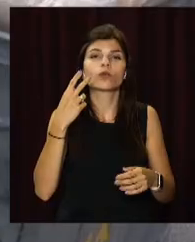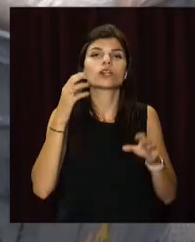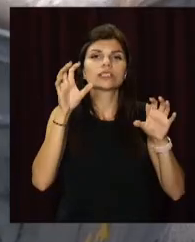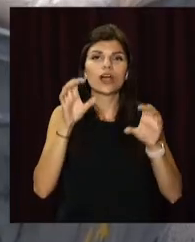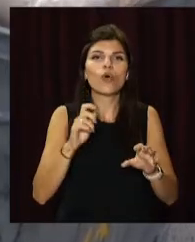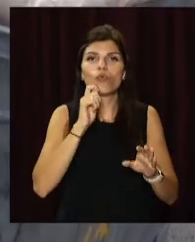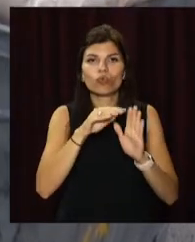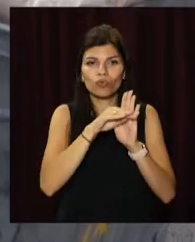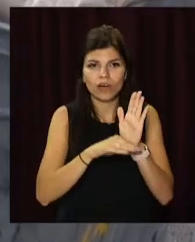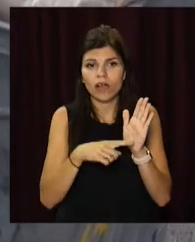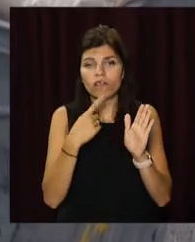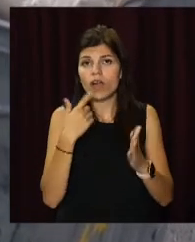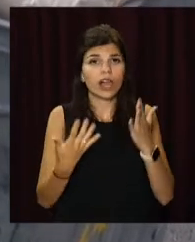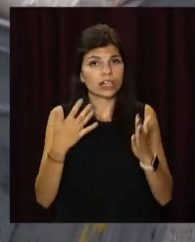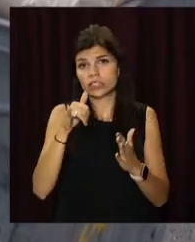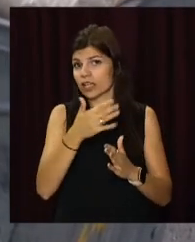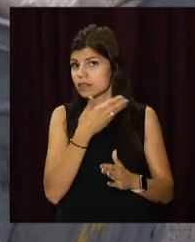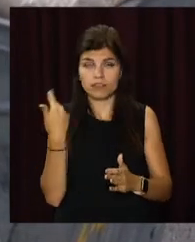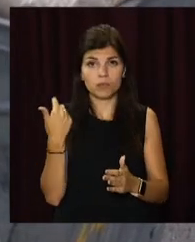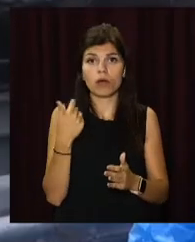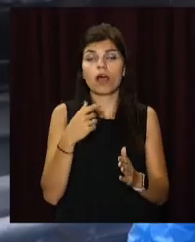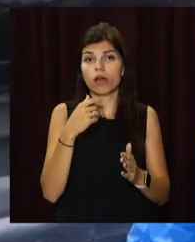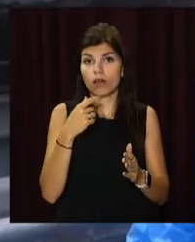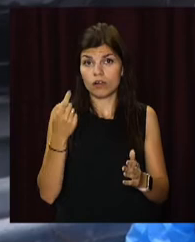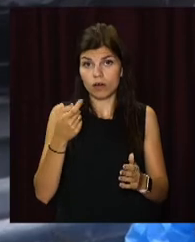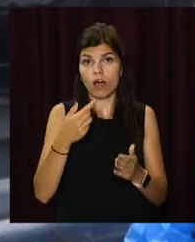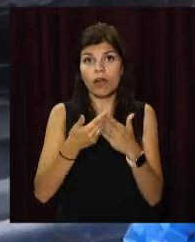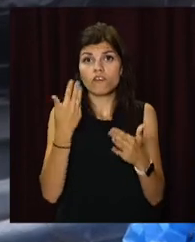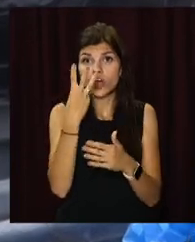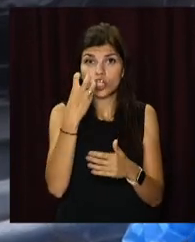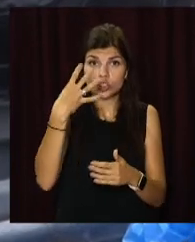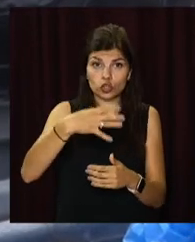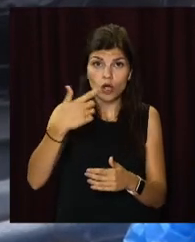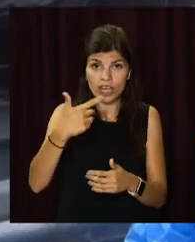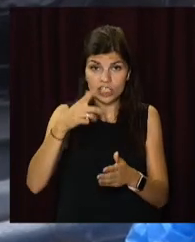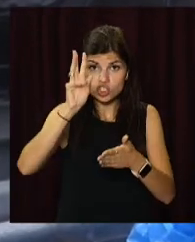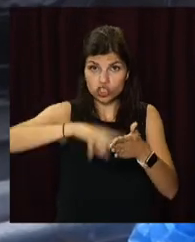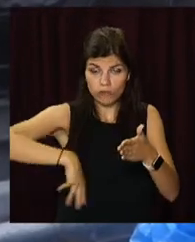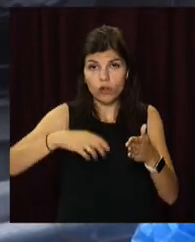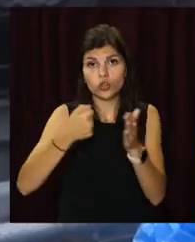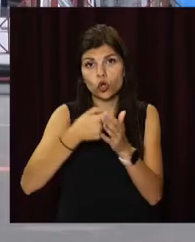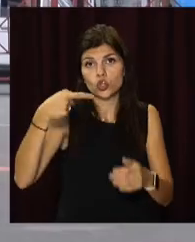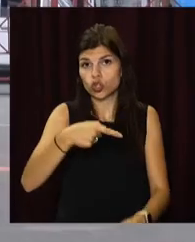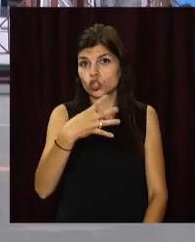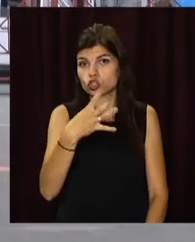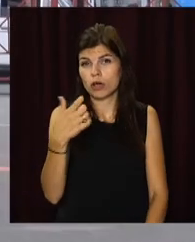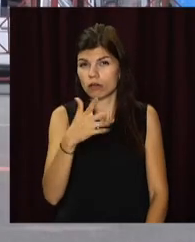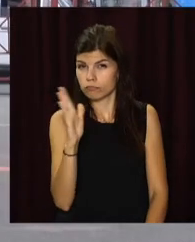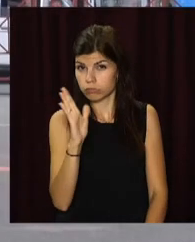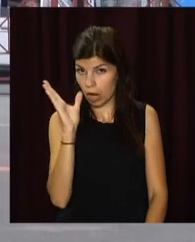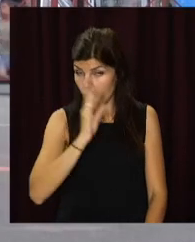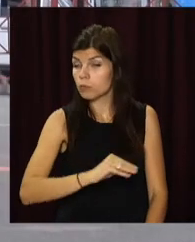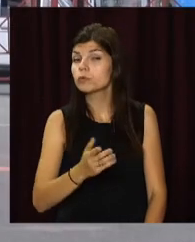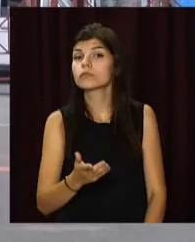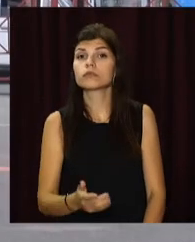Адмінкодексу за відсутність угоди на вивіз сміття передбачений штраф від 340 до майже 1400 гривень. Марія Требушенко,